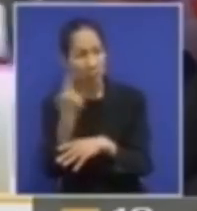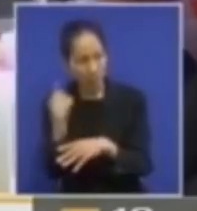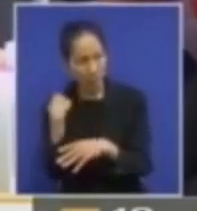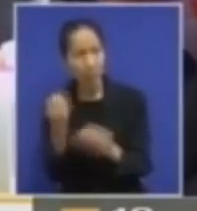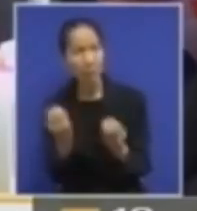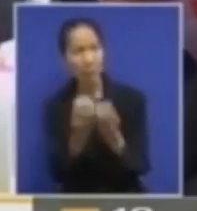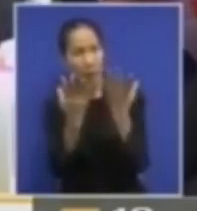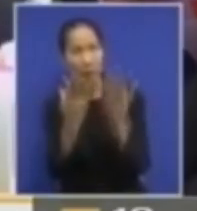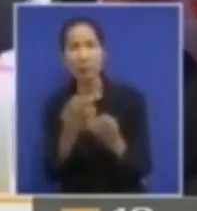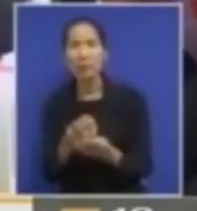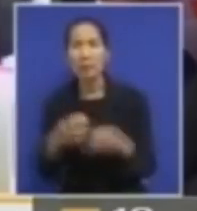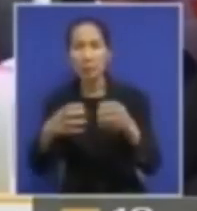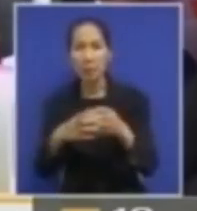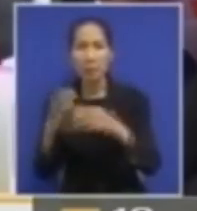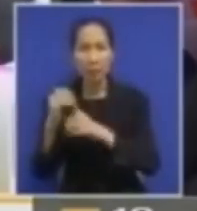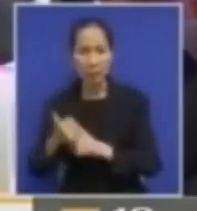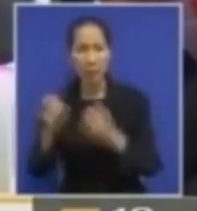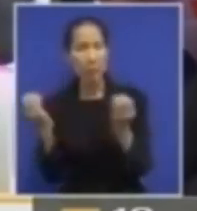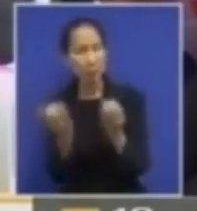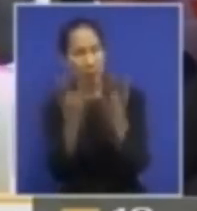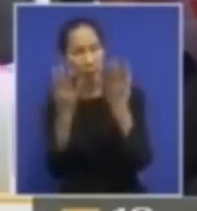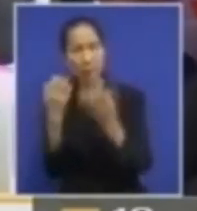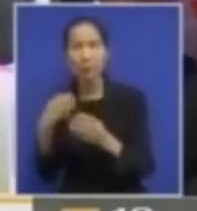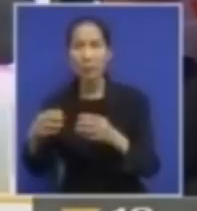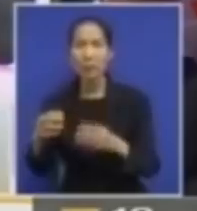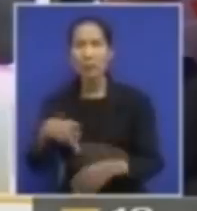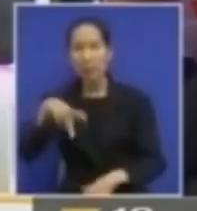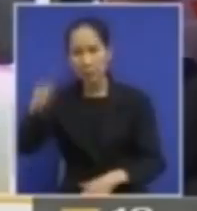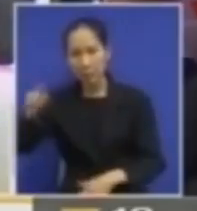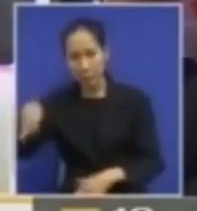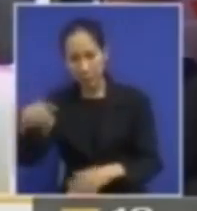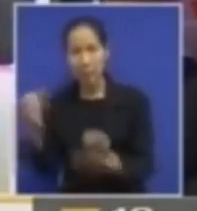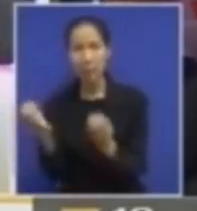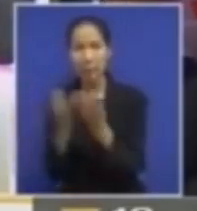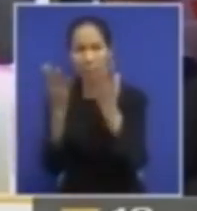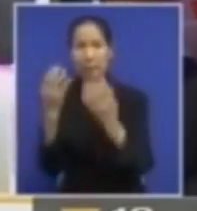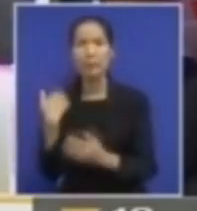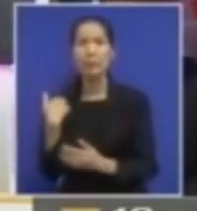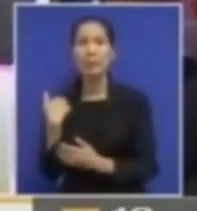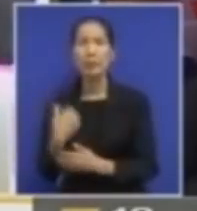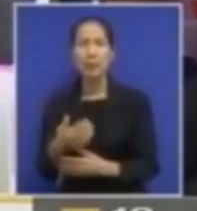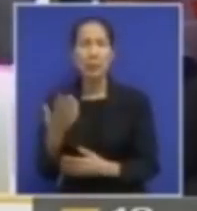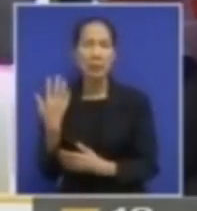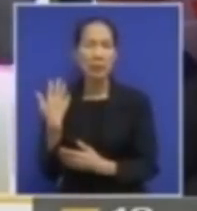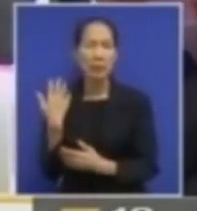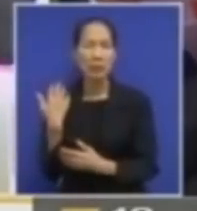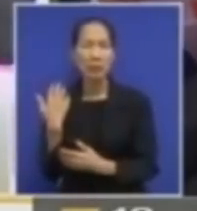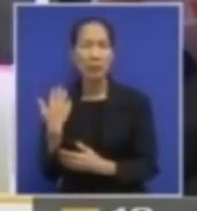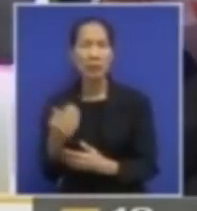ลกระทบพรรคเพื่อไทยเองได้รับผลกระทบเราเคยมี